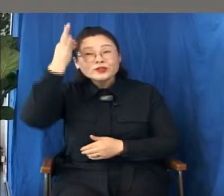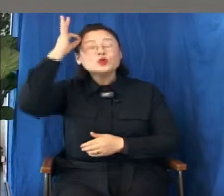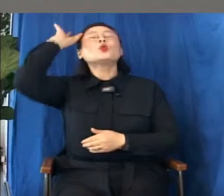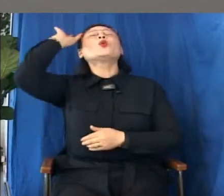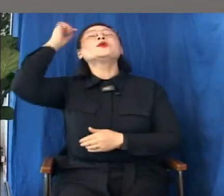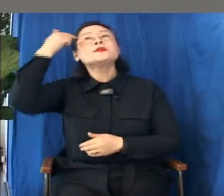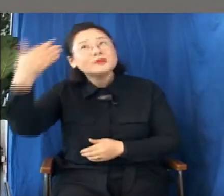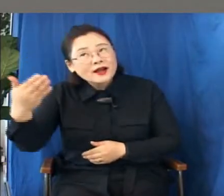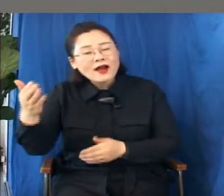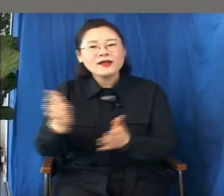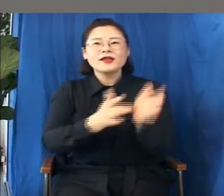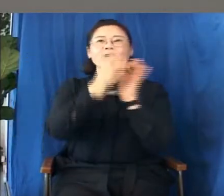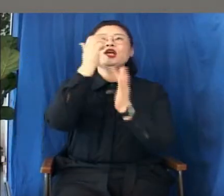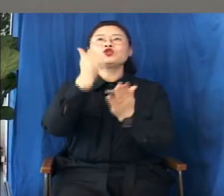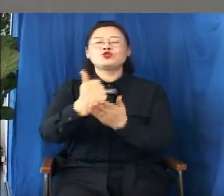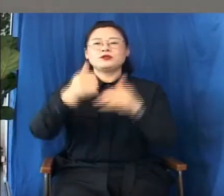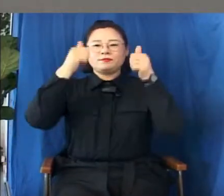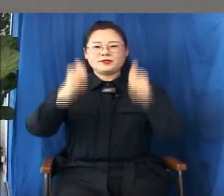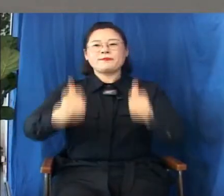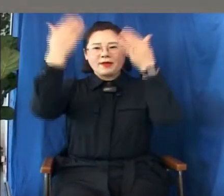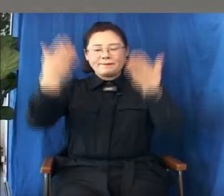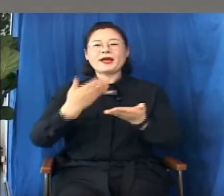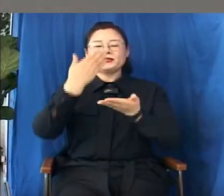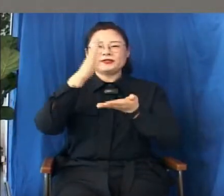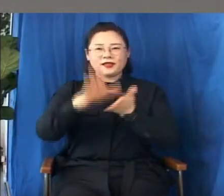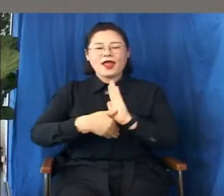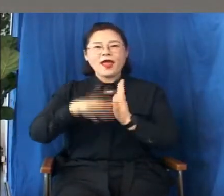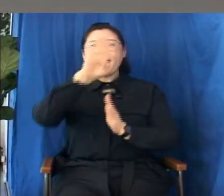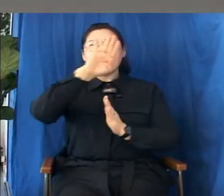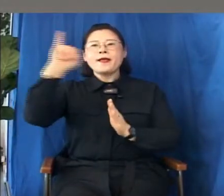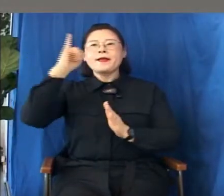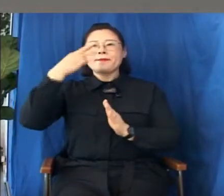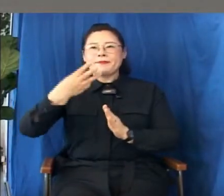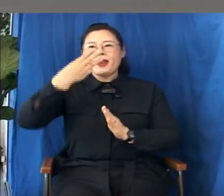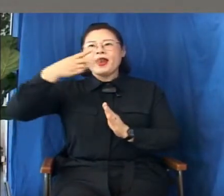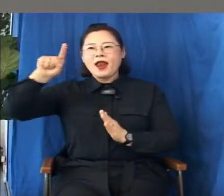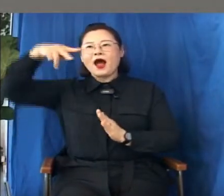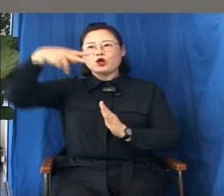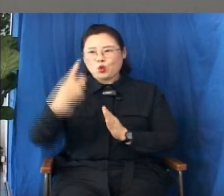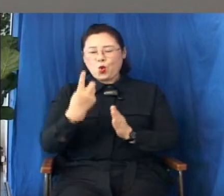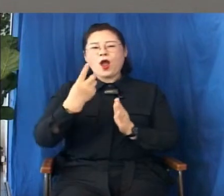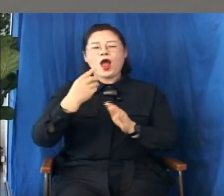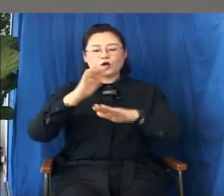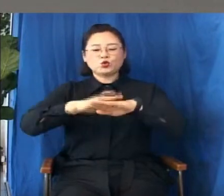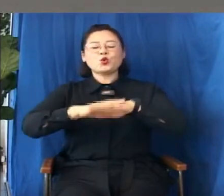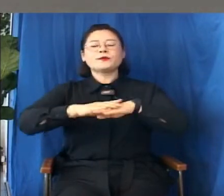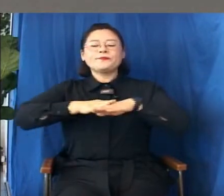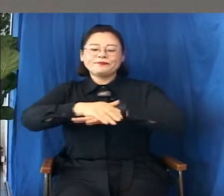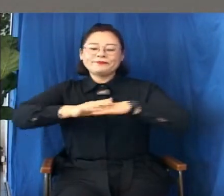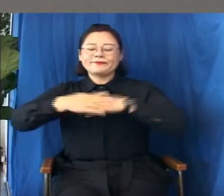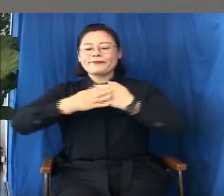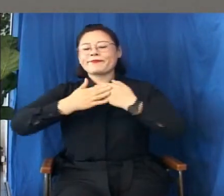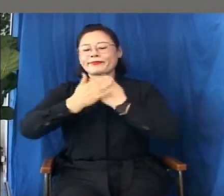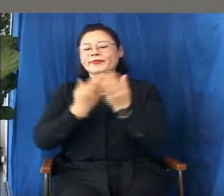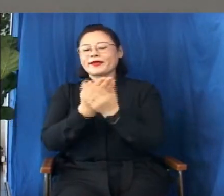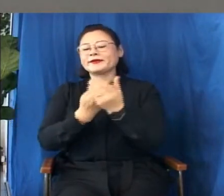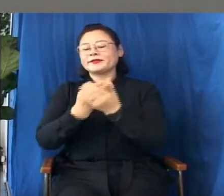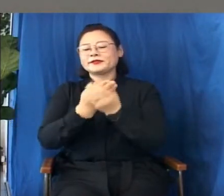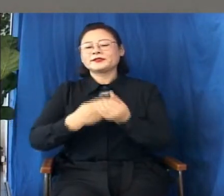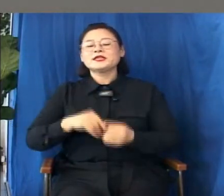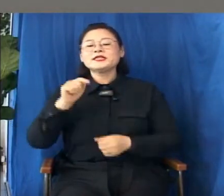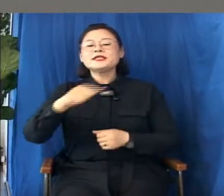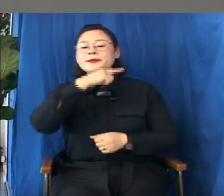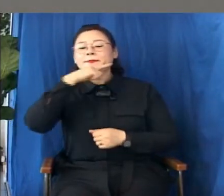예수님 재판받을 때 빌라도가 손을 씻지요. 이 피값을 너희가 당하라. 우리가 당하겠다.